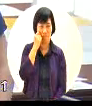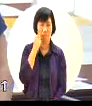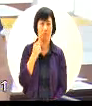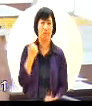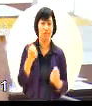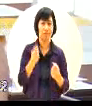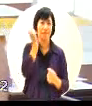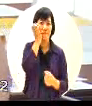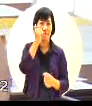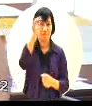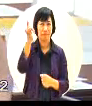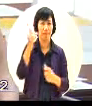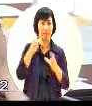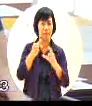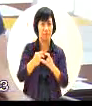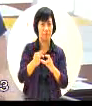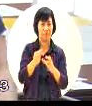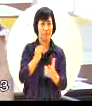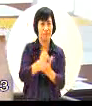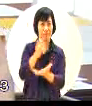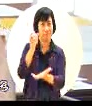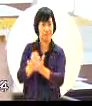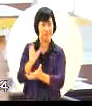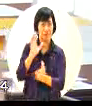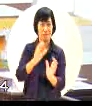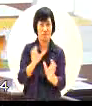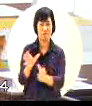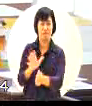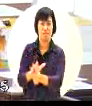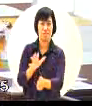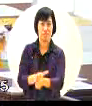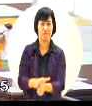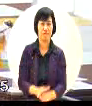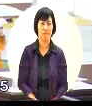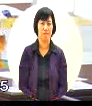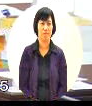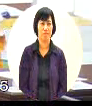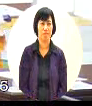工商区的建设吼，针对着